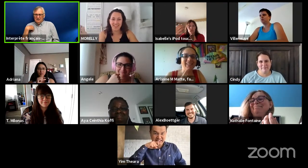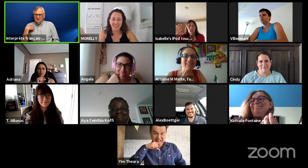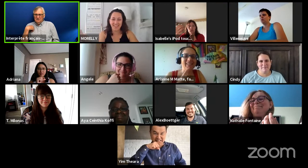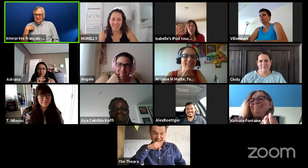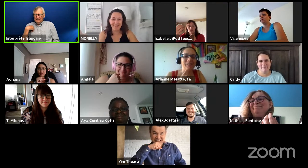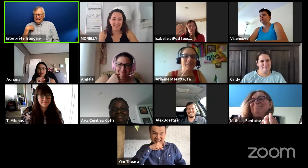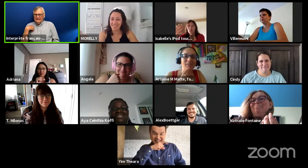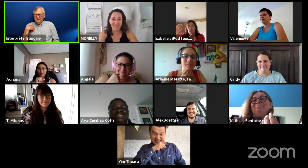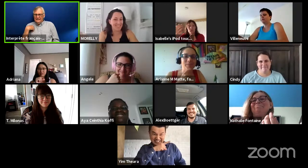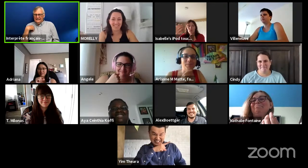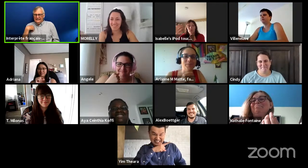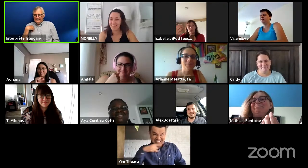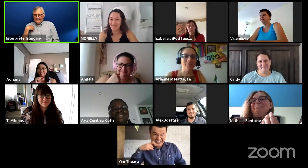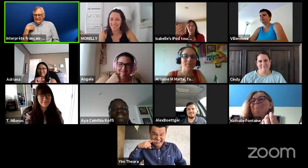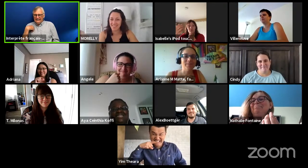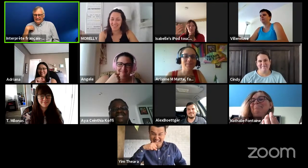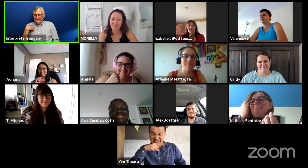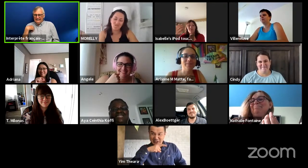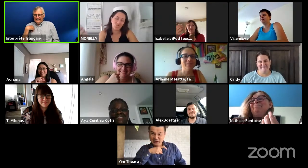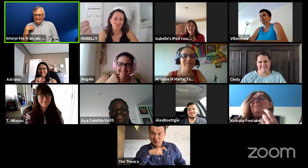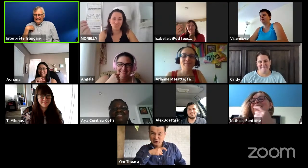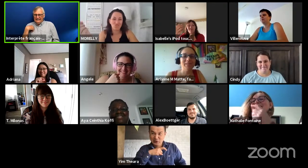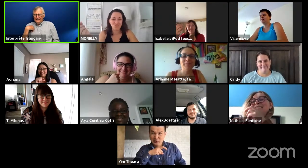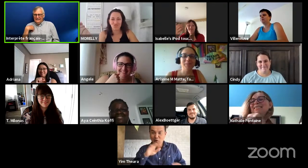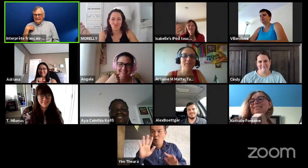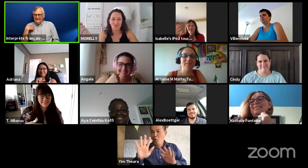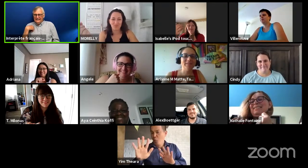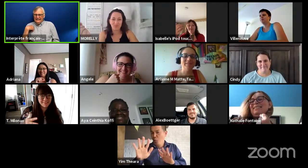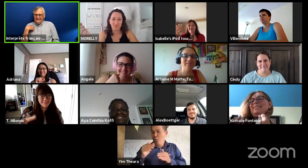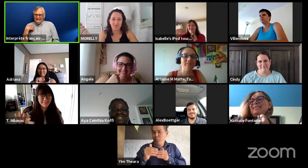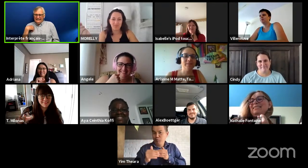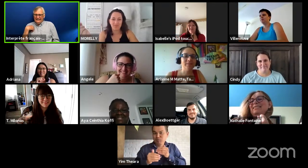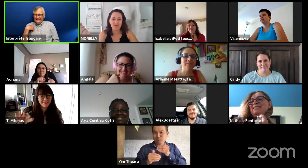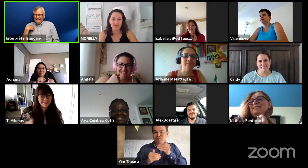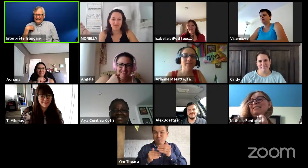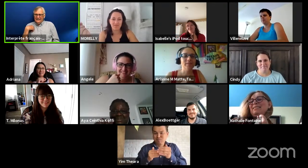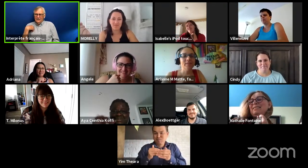Facile, non? Difficile? Difficile?